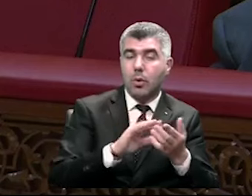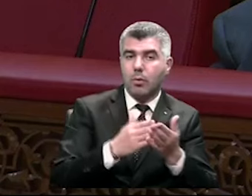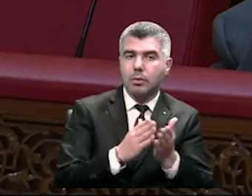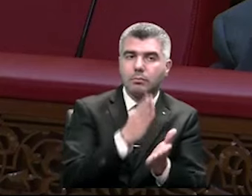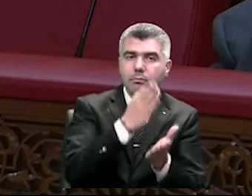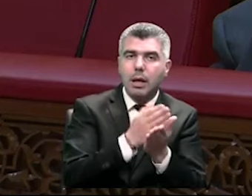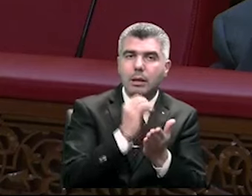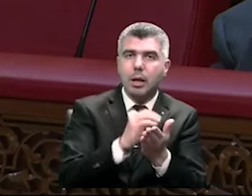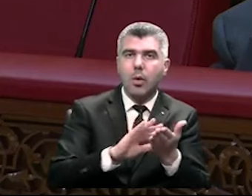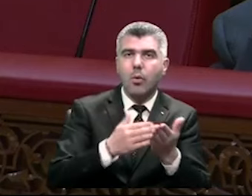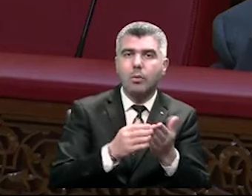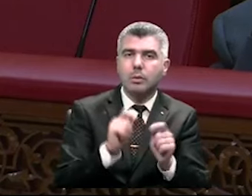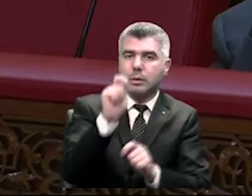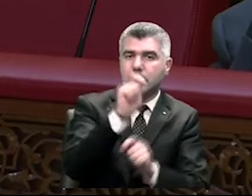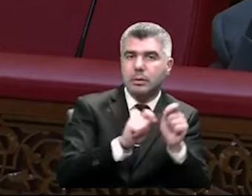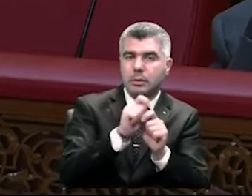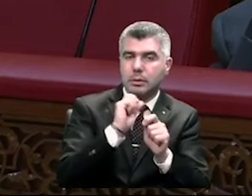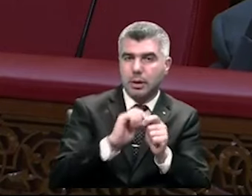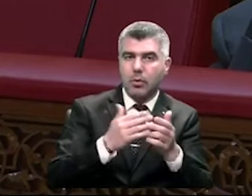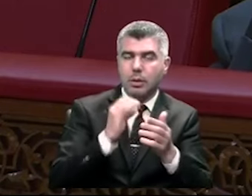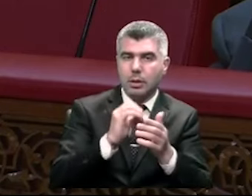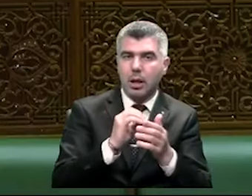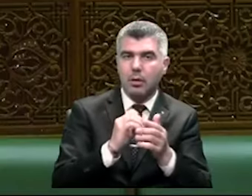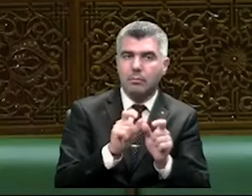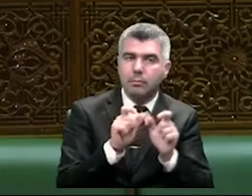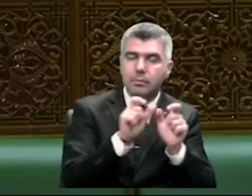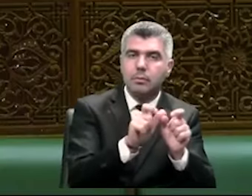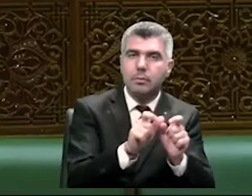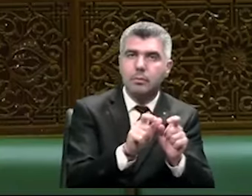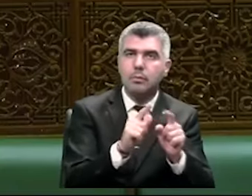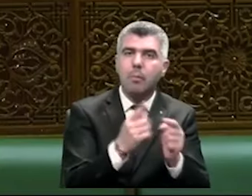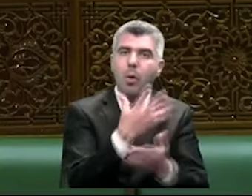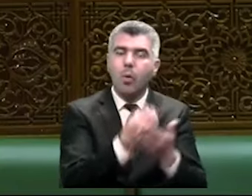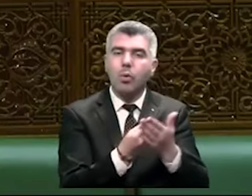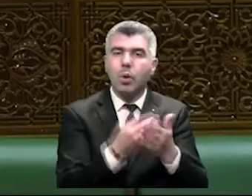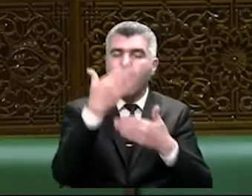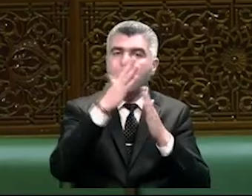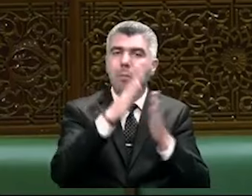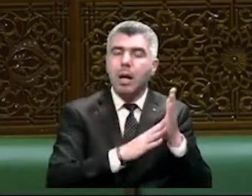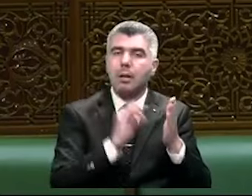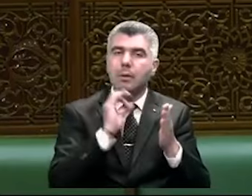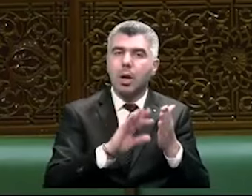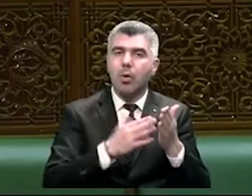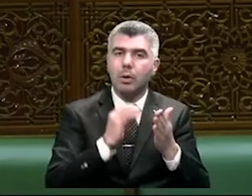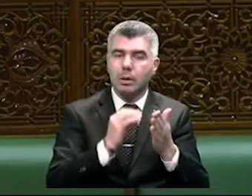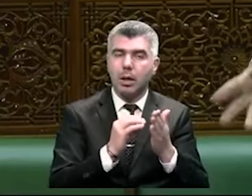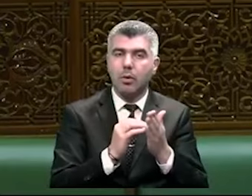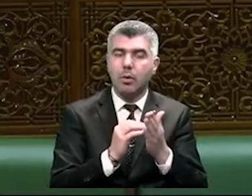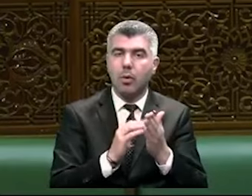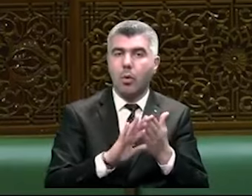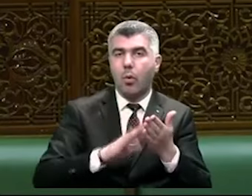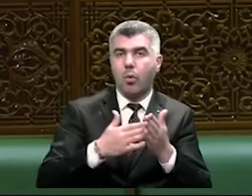وهذ القوه في الانزال ديال ديال هذ الجزاءات هذو را المغاربه ولادهم تحرقوا كبودهم على